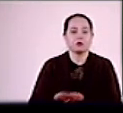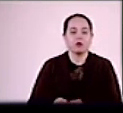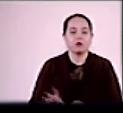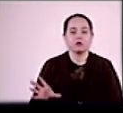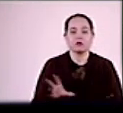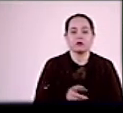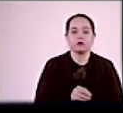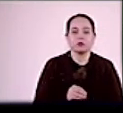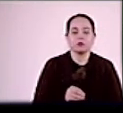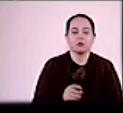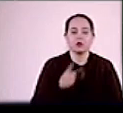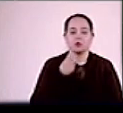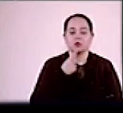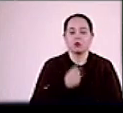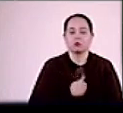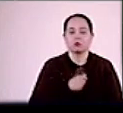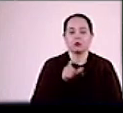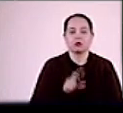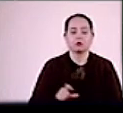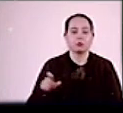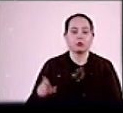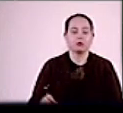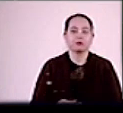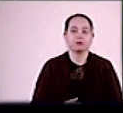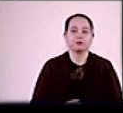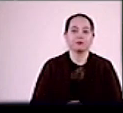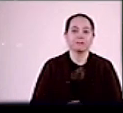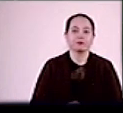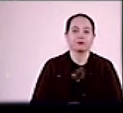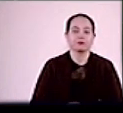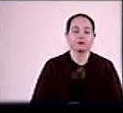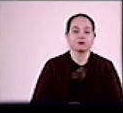со всеми солдатами.